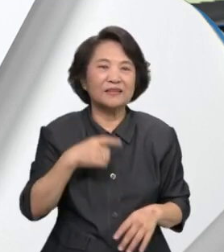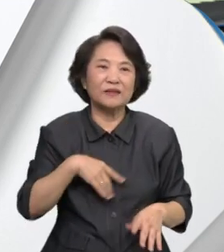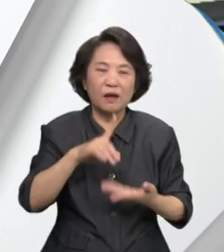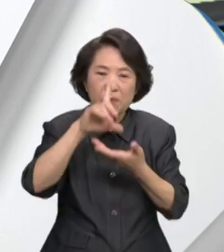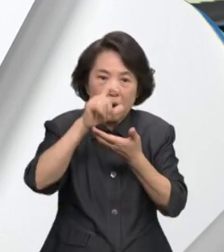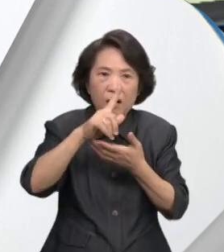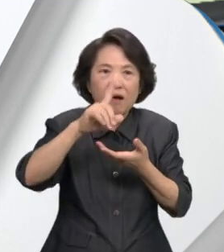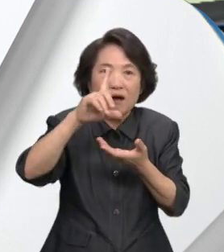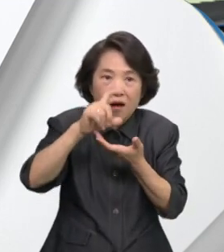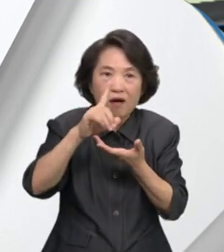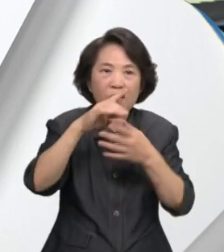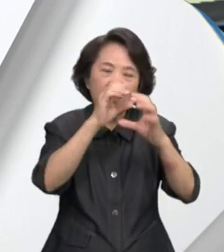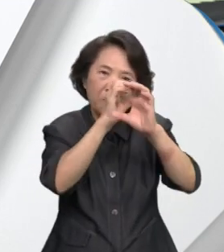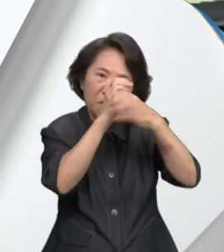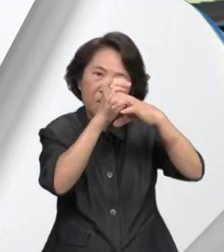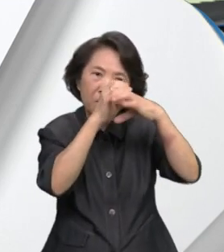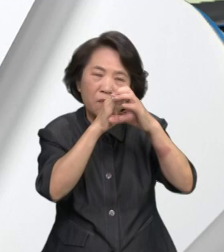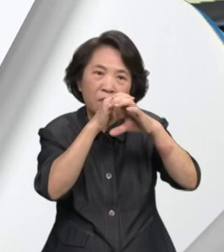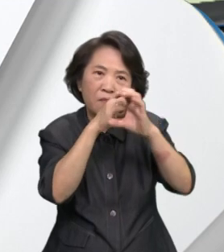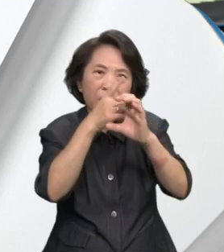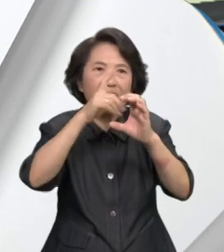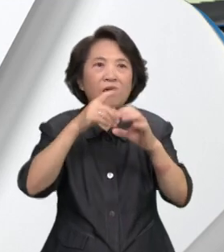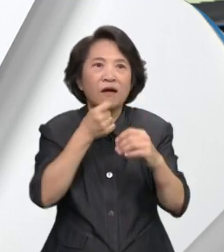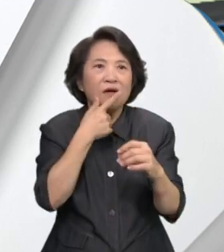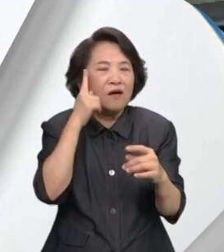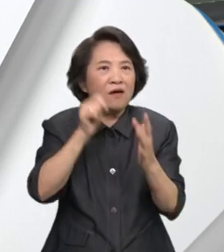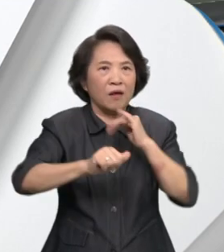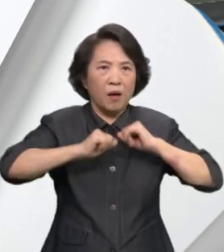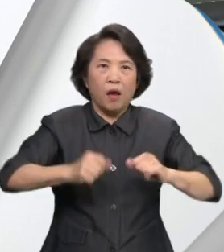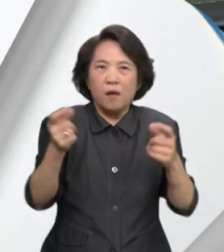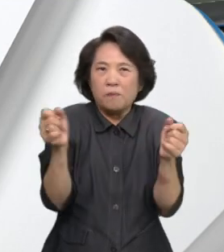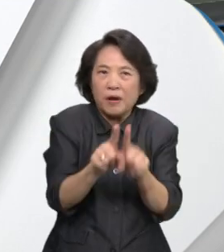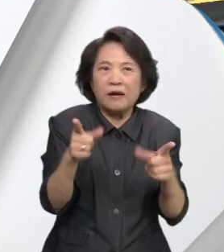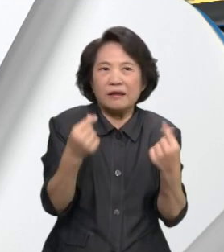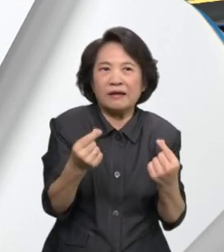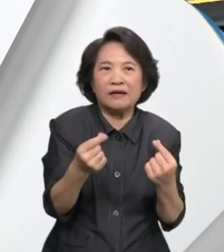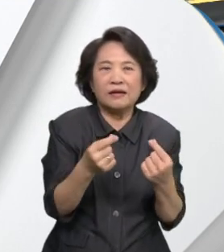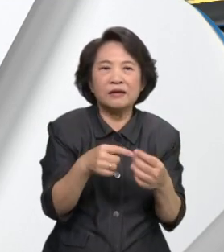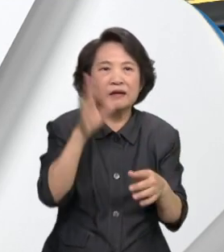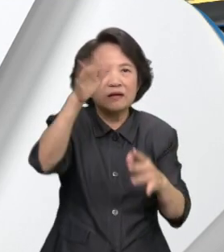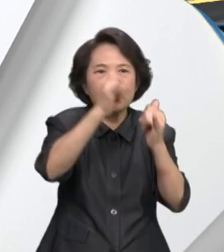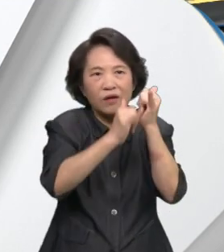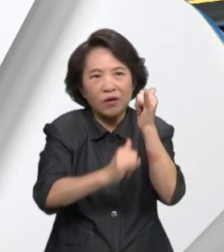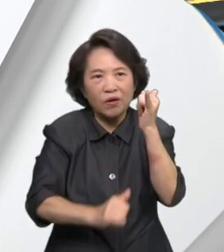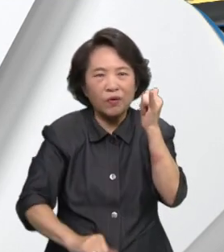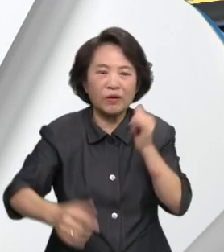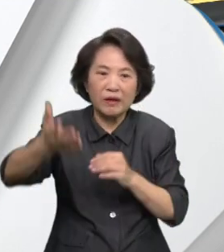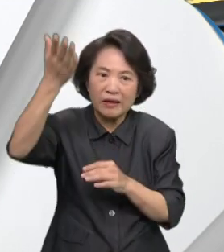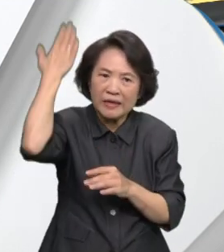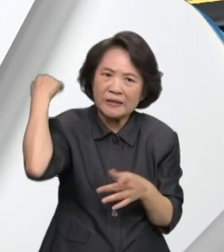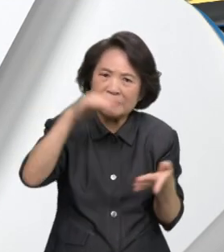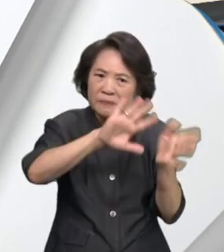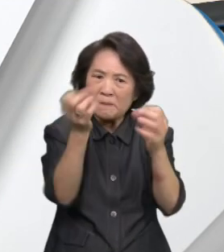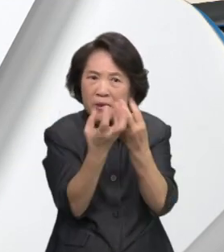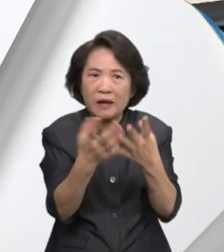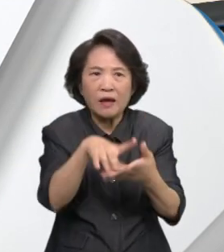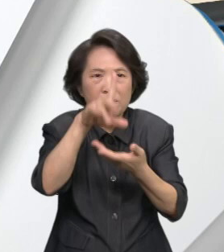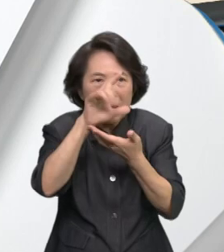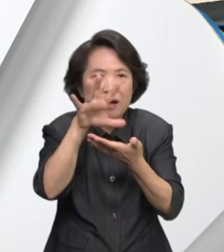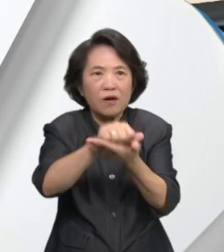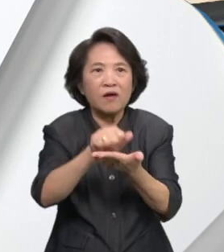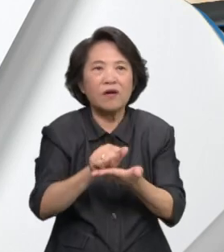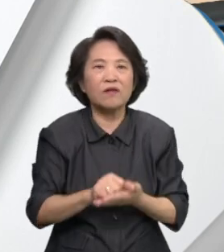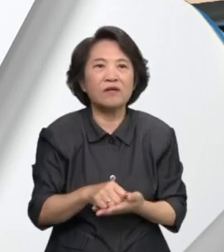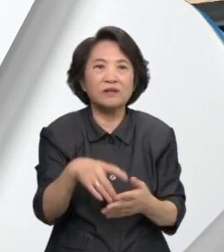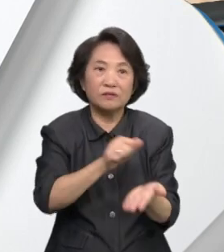来讲，昨天讲系用生命来钦开门。你不后辈人学王白嘅一瞬间，佢总共出